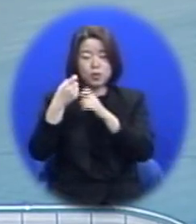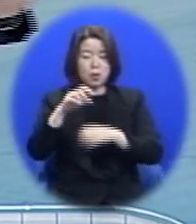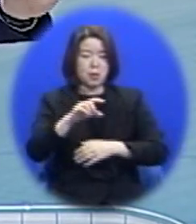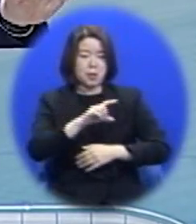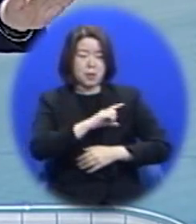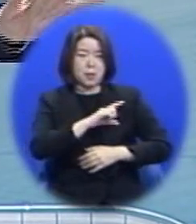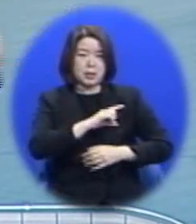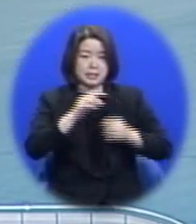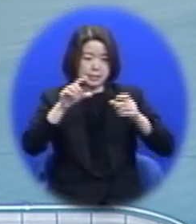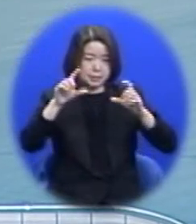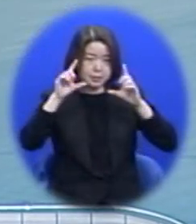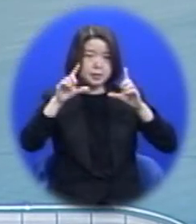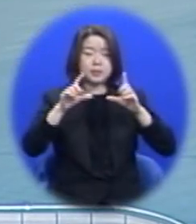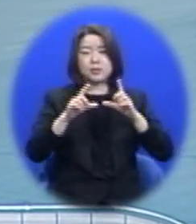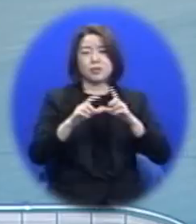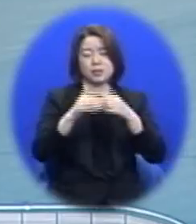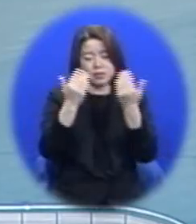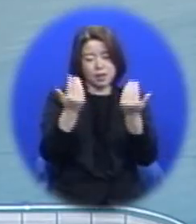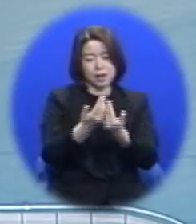다 배설물처럼 여겨지더라.